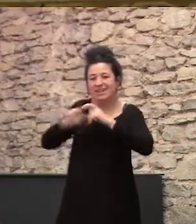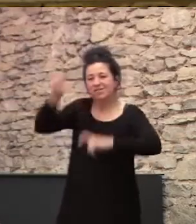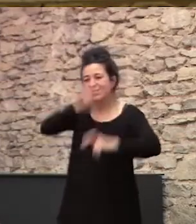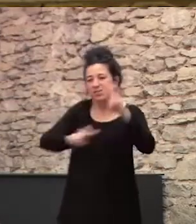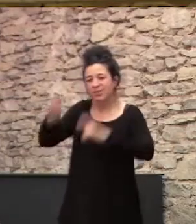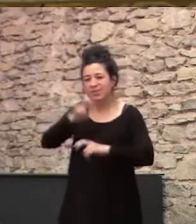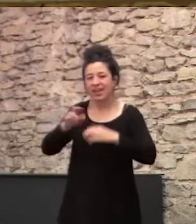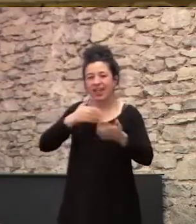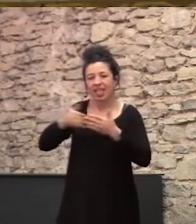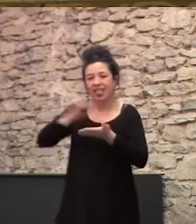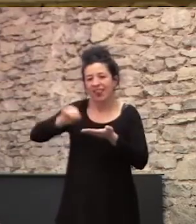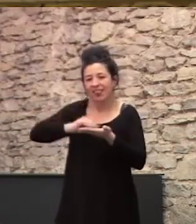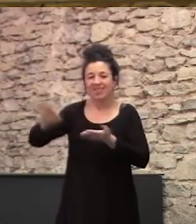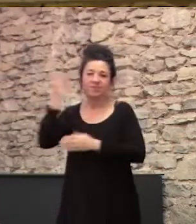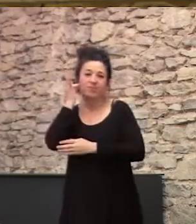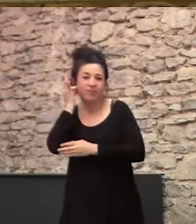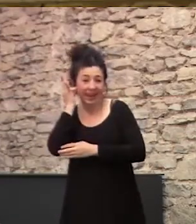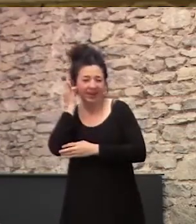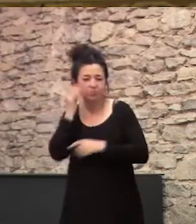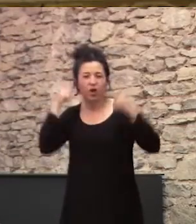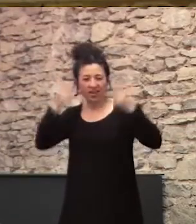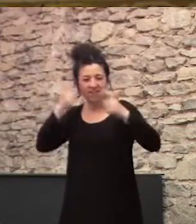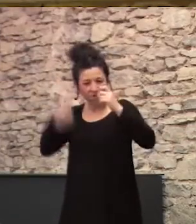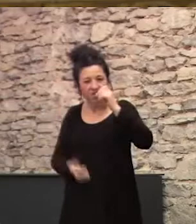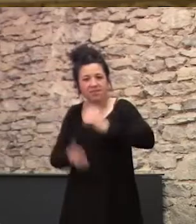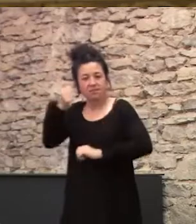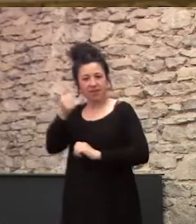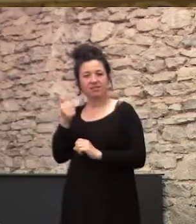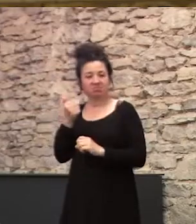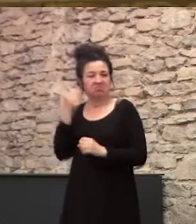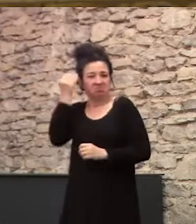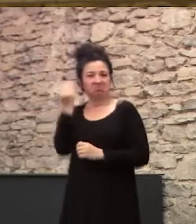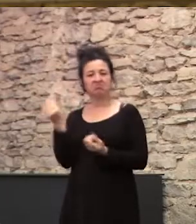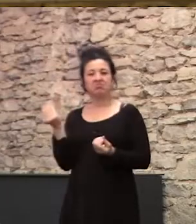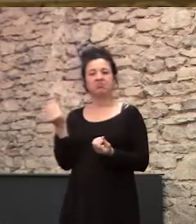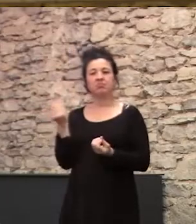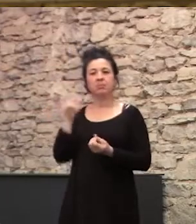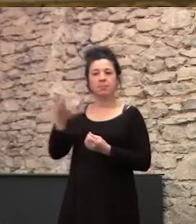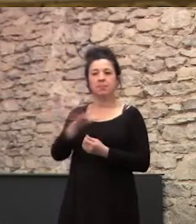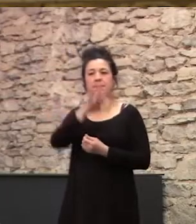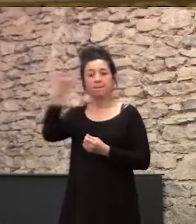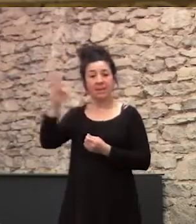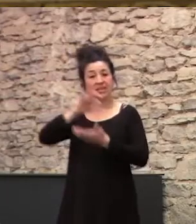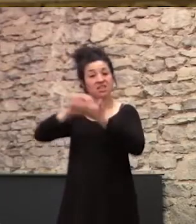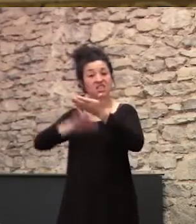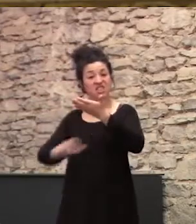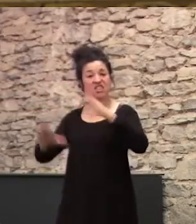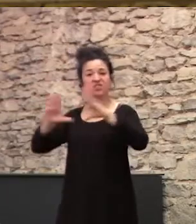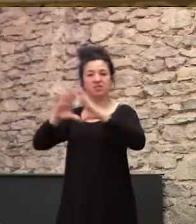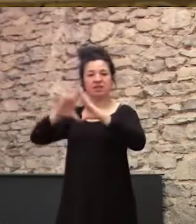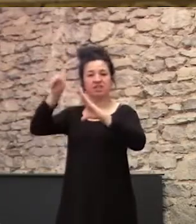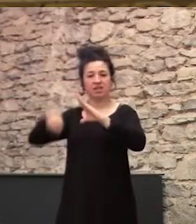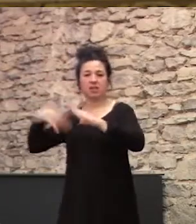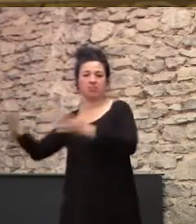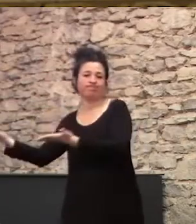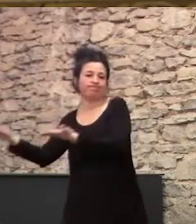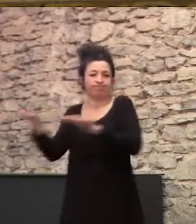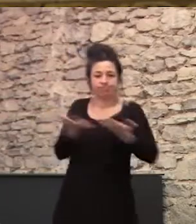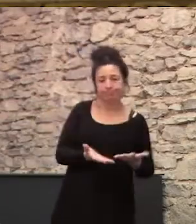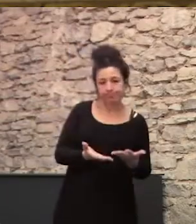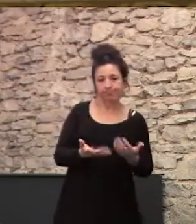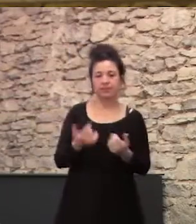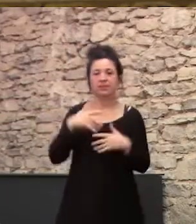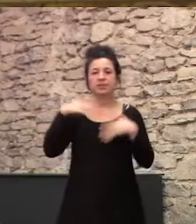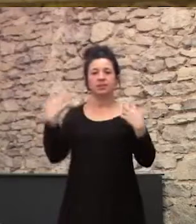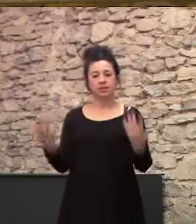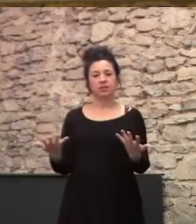bilatzeko alegin bat egin genuen pentsatu genuen. Eta gero testu feministak ere bai ekarri genituen. Eta, bueno, gero nik